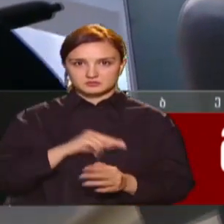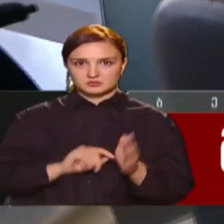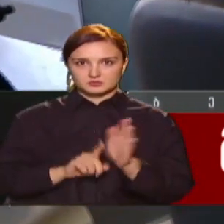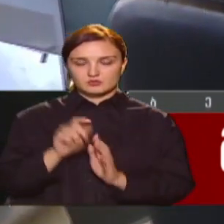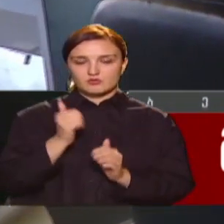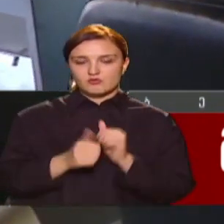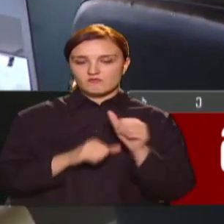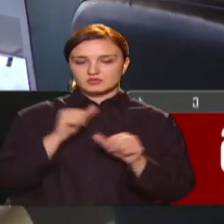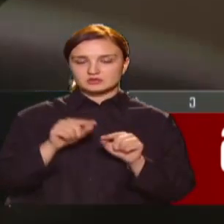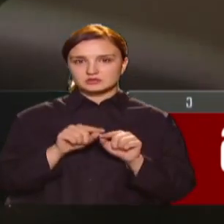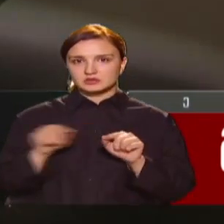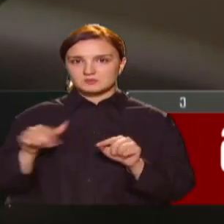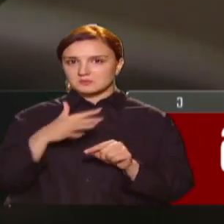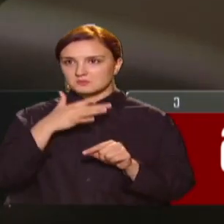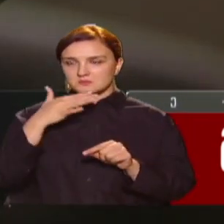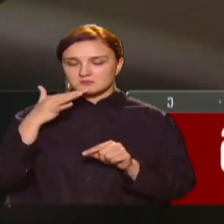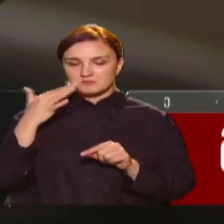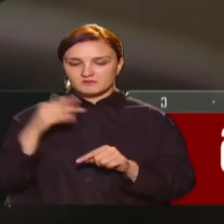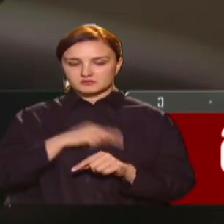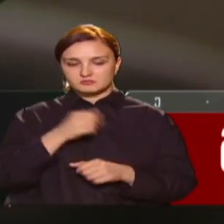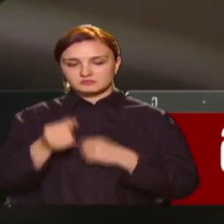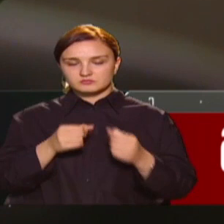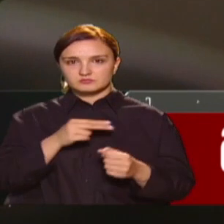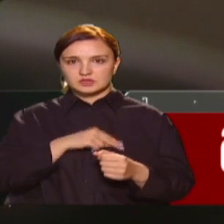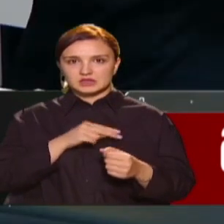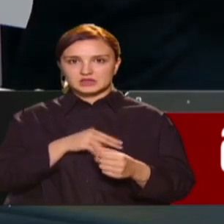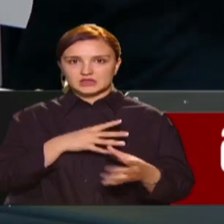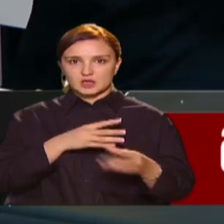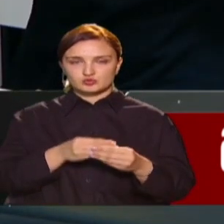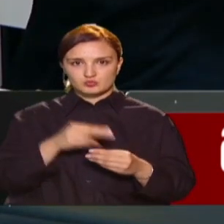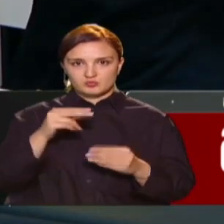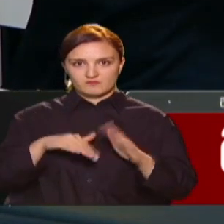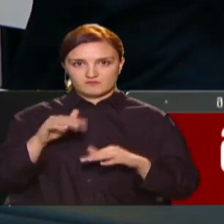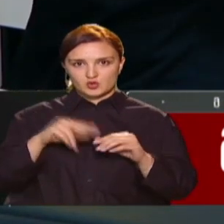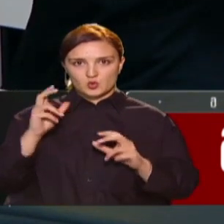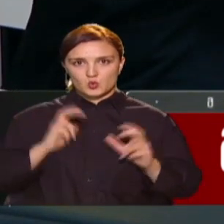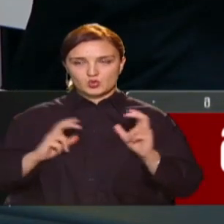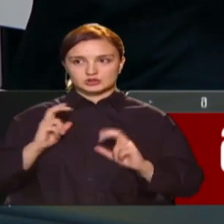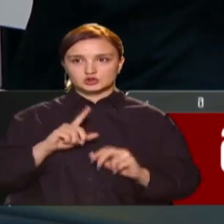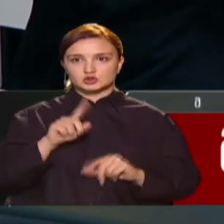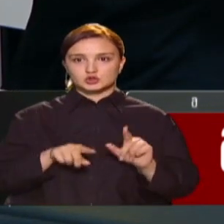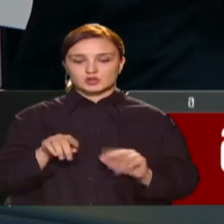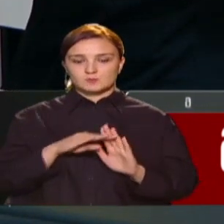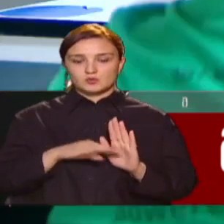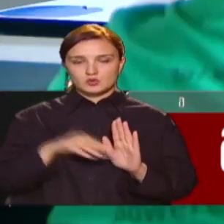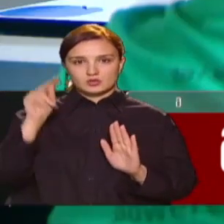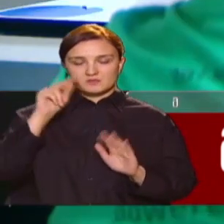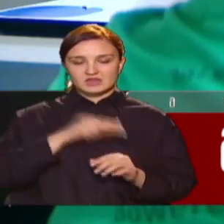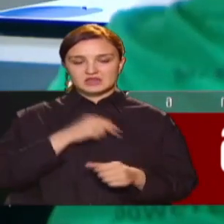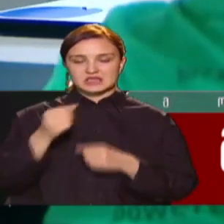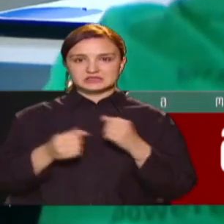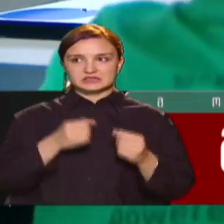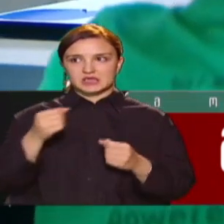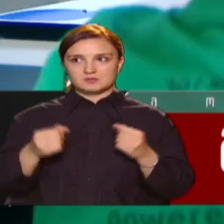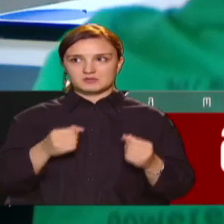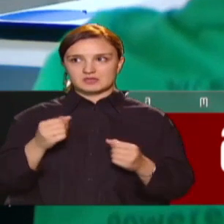სულ უფრო მეტი დამსაქმებელი გამოთქვამს კოლეჯებთან თანამშრომლობის სურვილს. Ზოგიერთი პროგრამის შესწავლის შემთხვევაში დასაქმების მაჩვენებელი